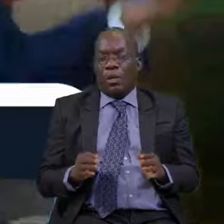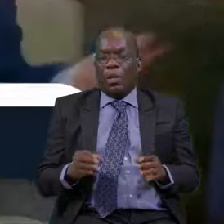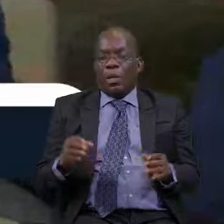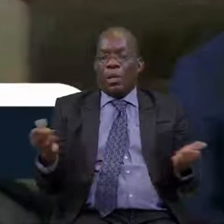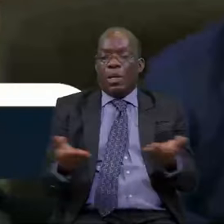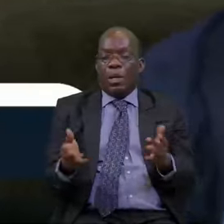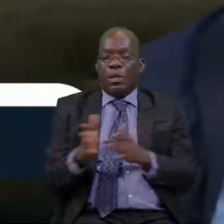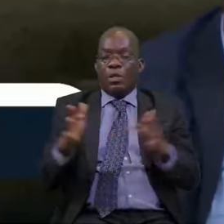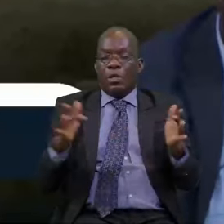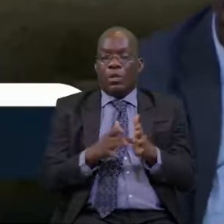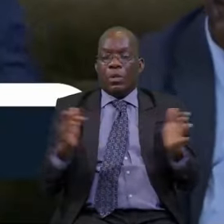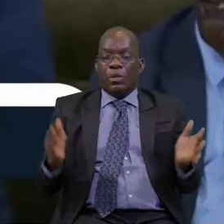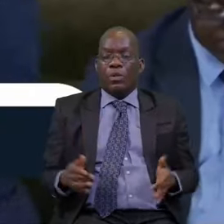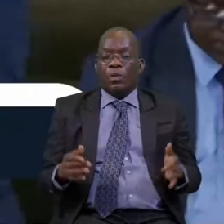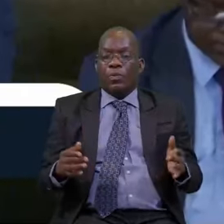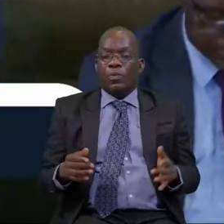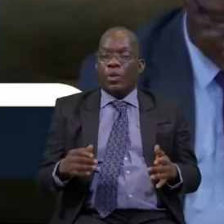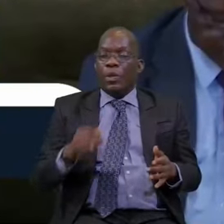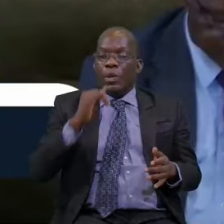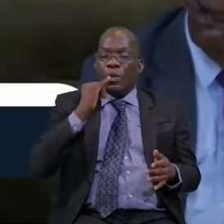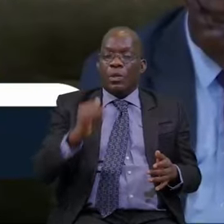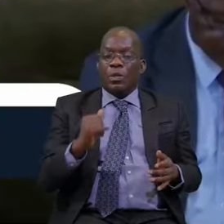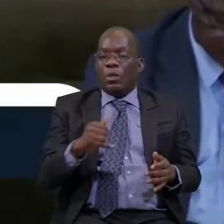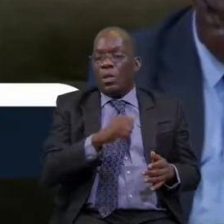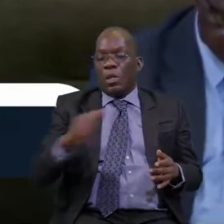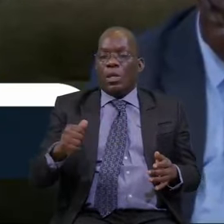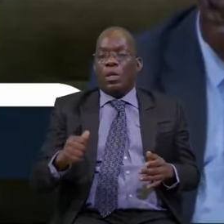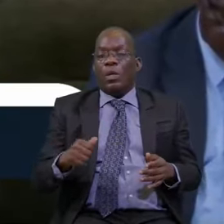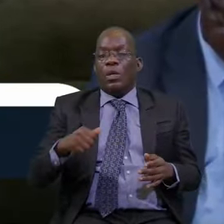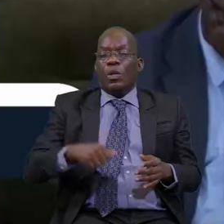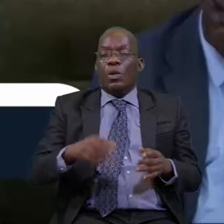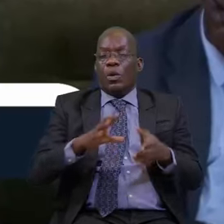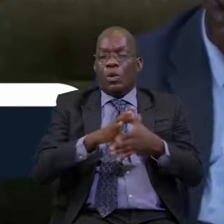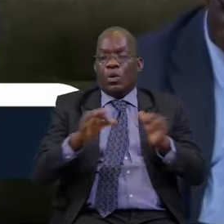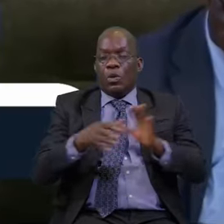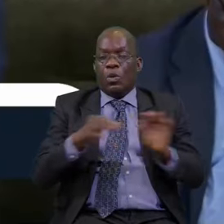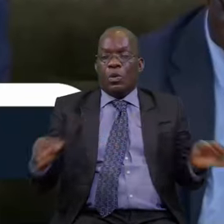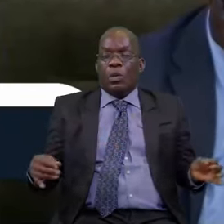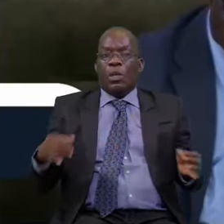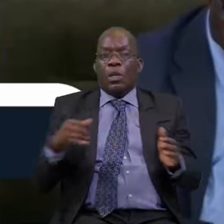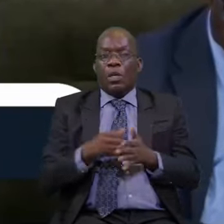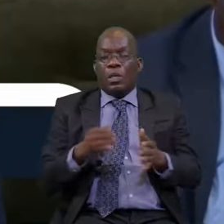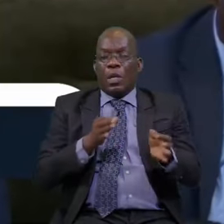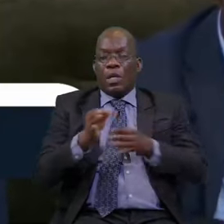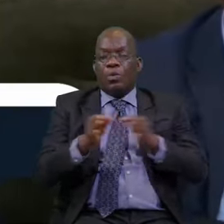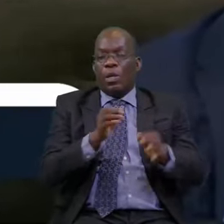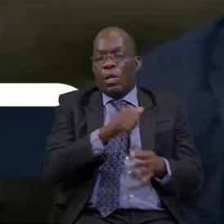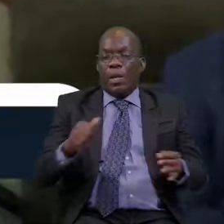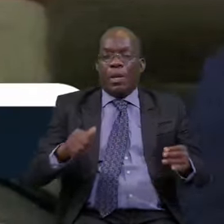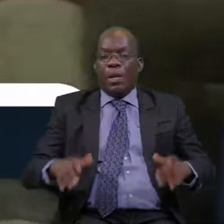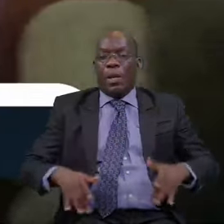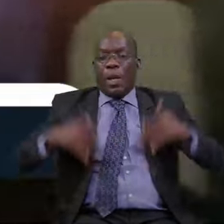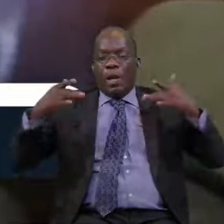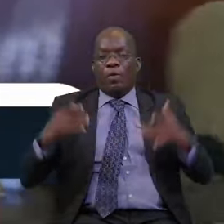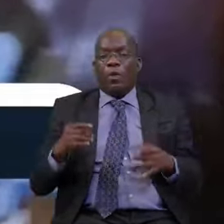et a donné une illustration, c'est une parabole, c'est réellement une illustration. Il nous fait révéler